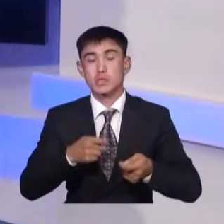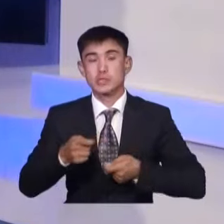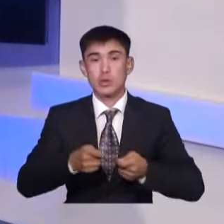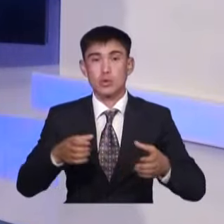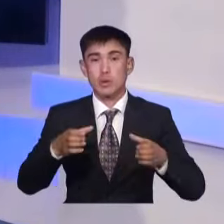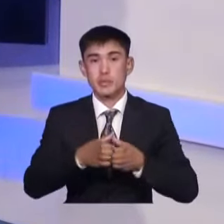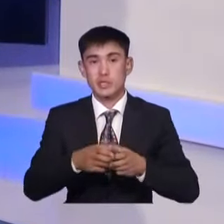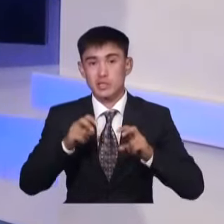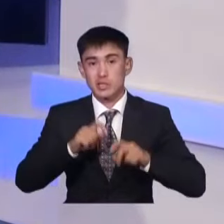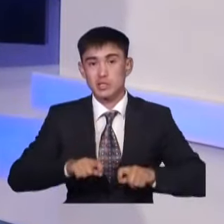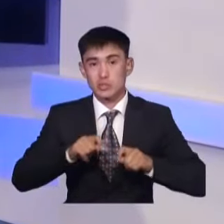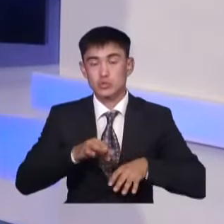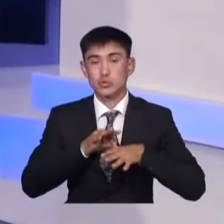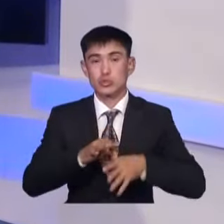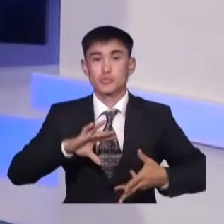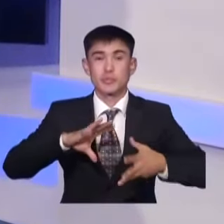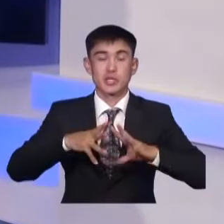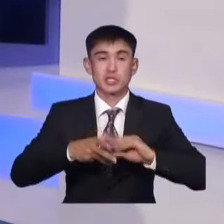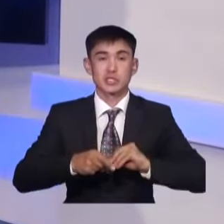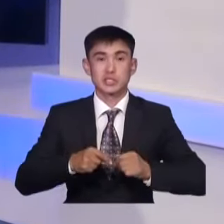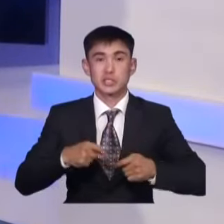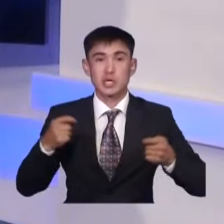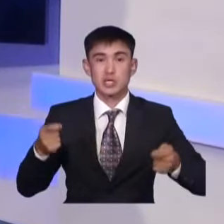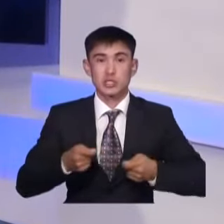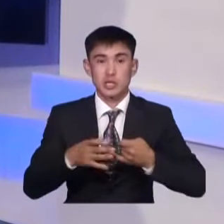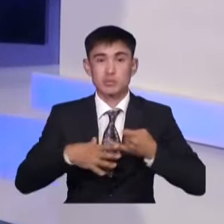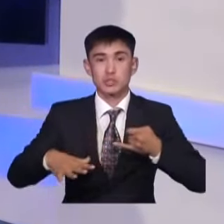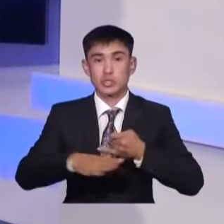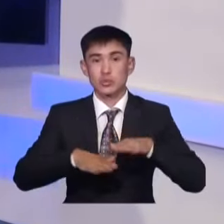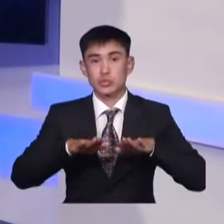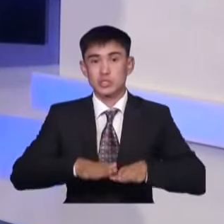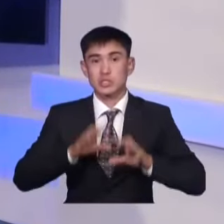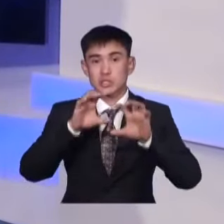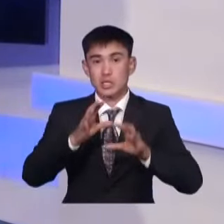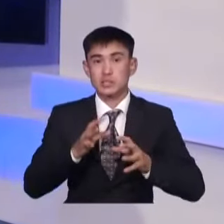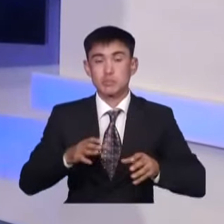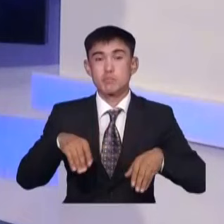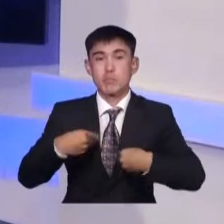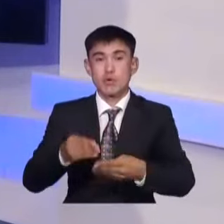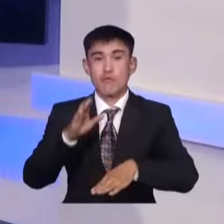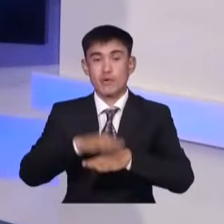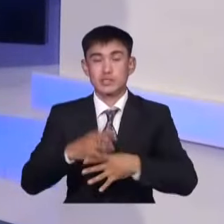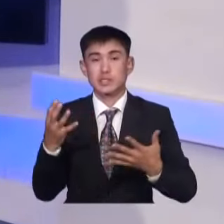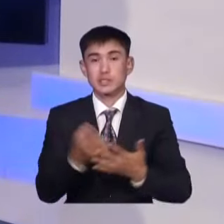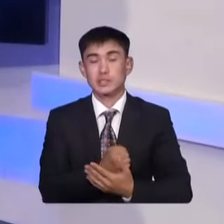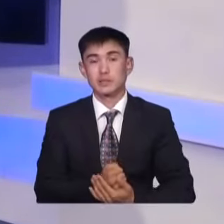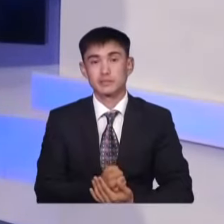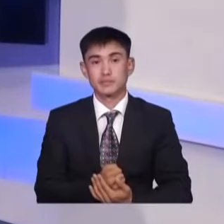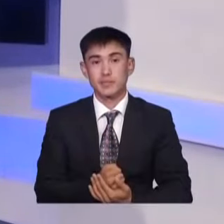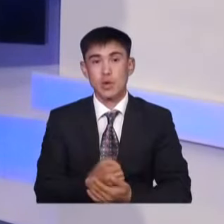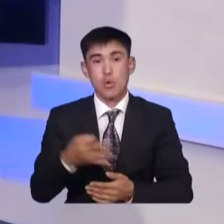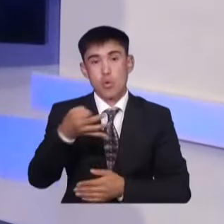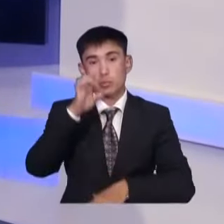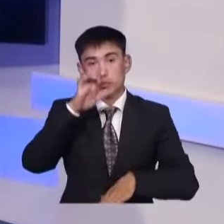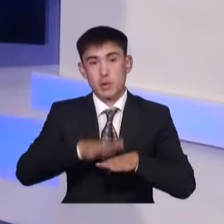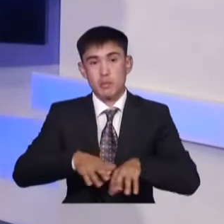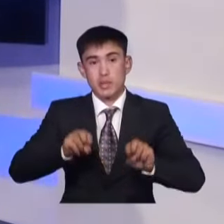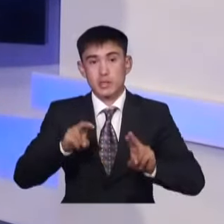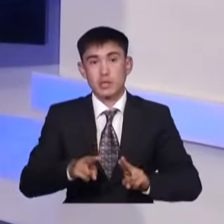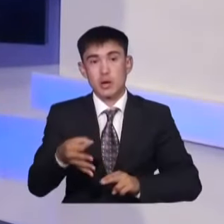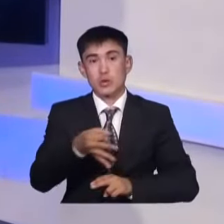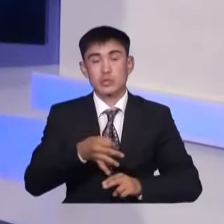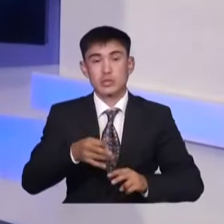ресурстарын басқару комитеті тексеру жүргізіп, нәтижесінде жайылымдылық жер учаскелерін заңсыз беру фактісін анықтаған. Облыстық